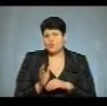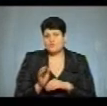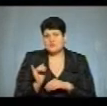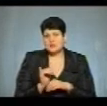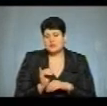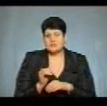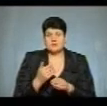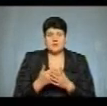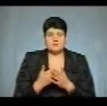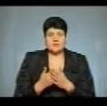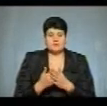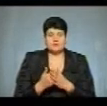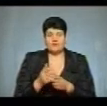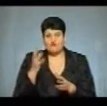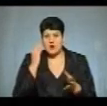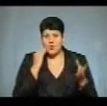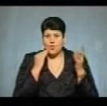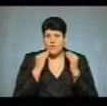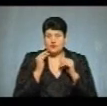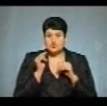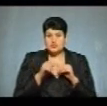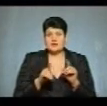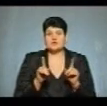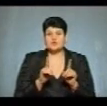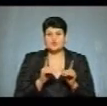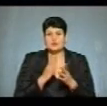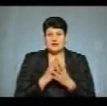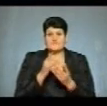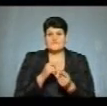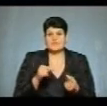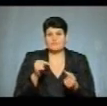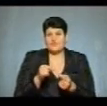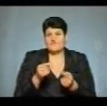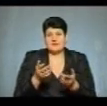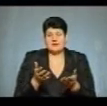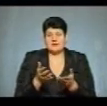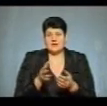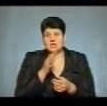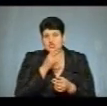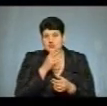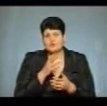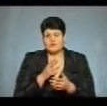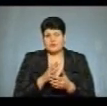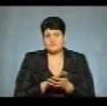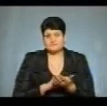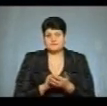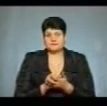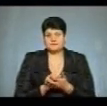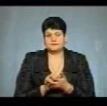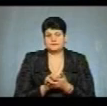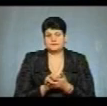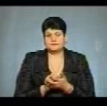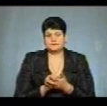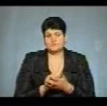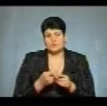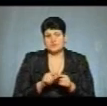що враховуючи те, що є відповідний якийсь часовий знос, такий